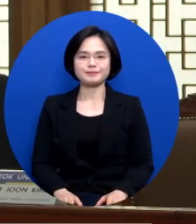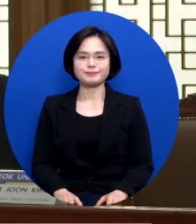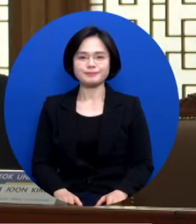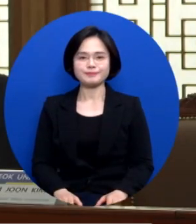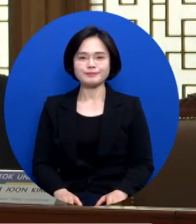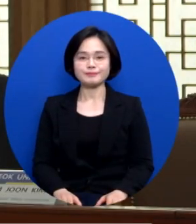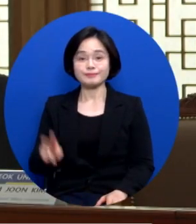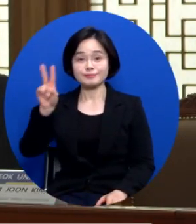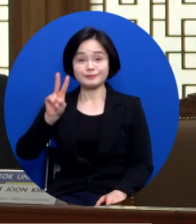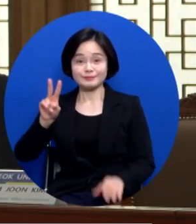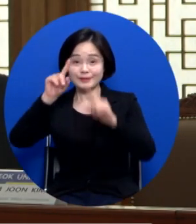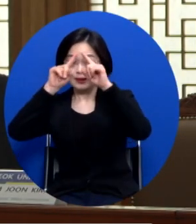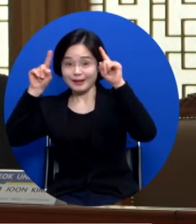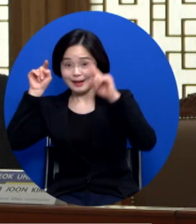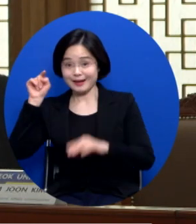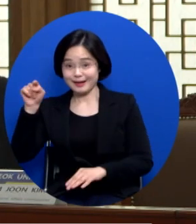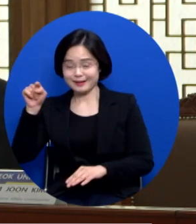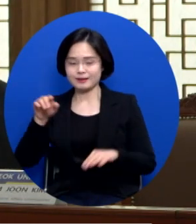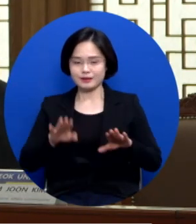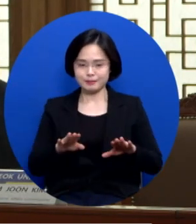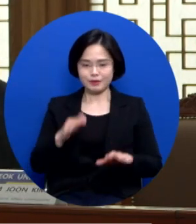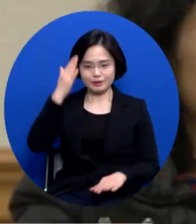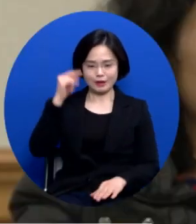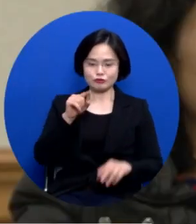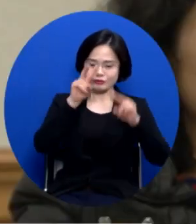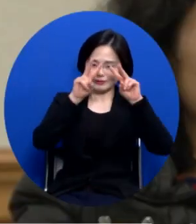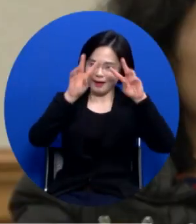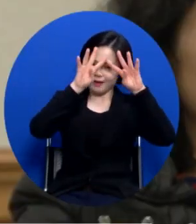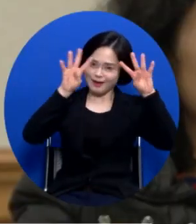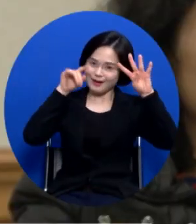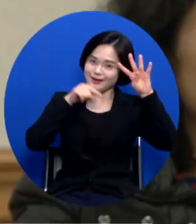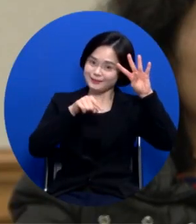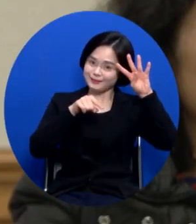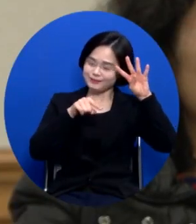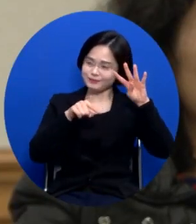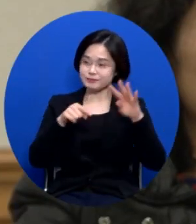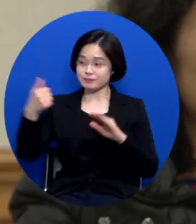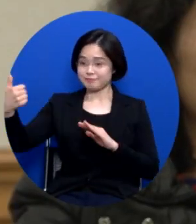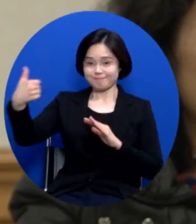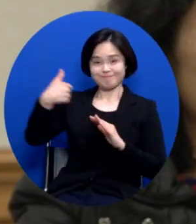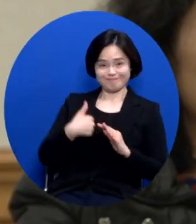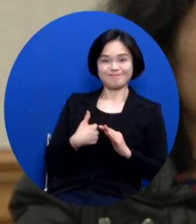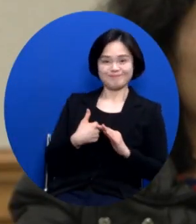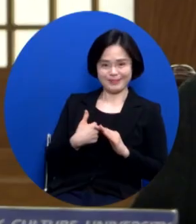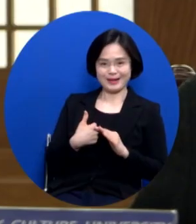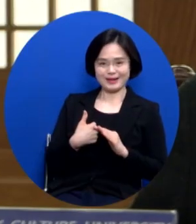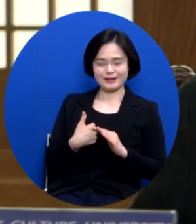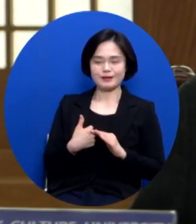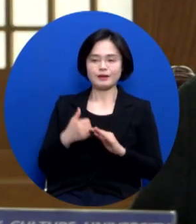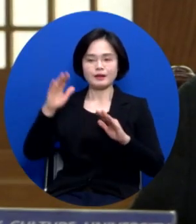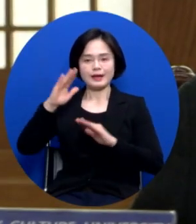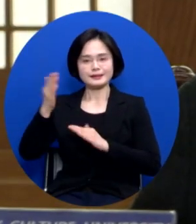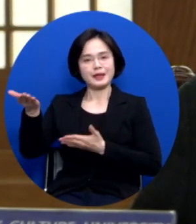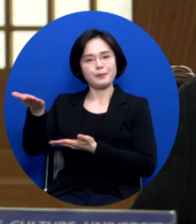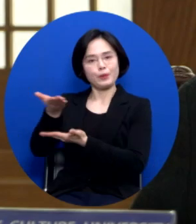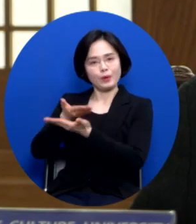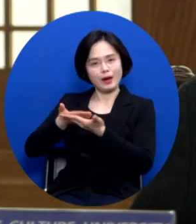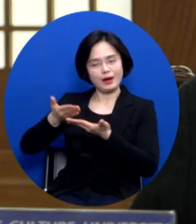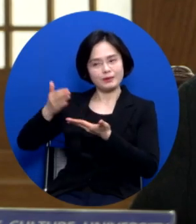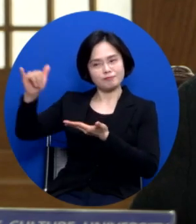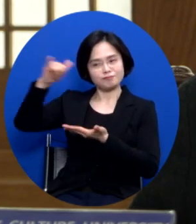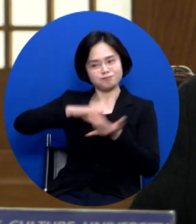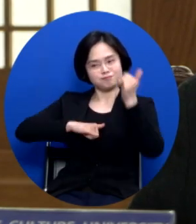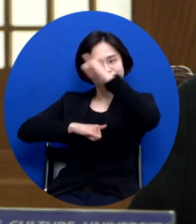동아시아기술대는 이번 백석대, 백석문화대 방문을 통해 교환학생제도, 복수학위제도 관련 교류협력을